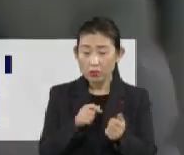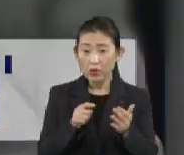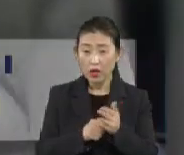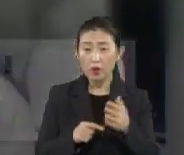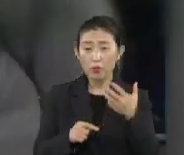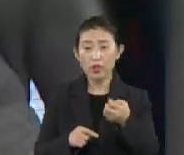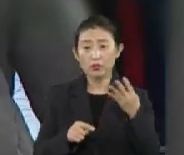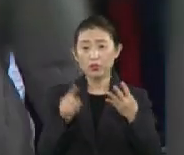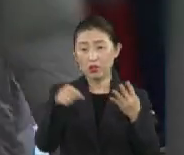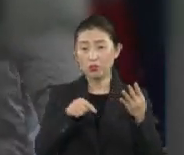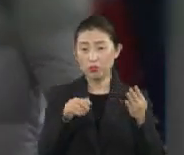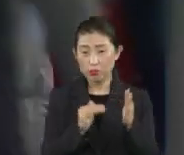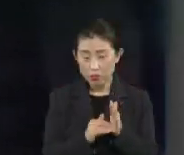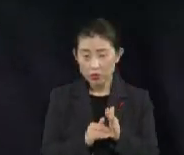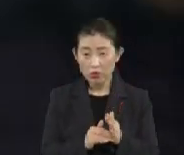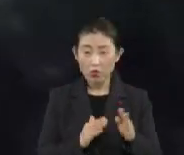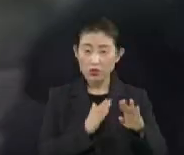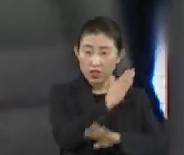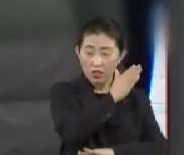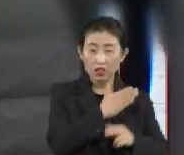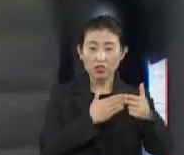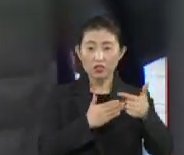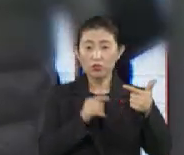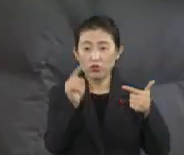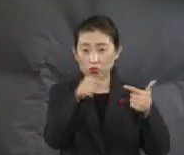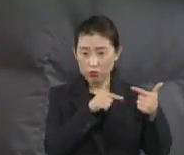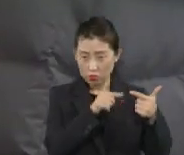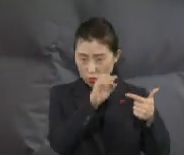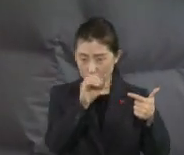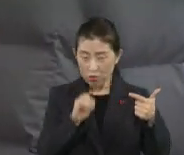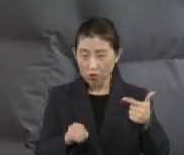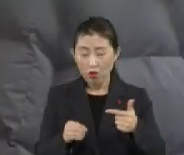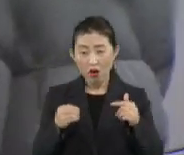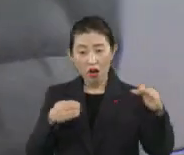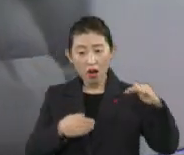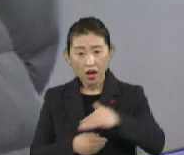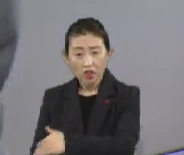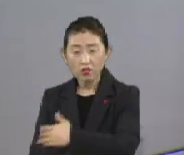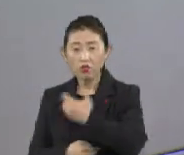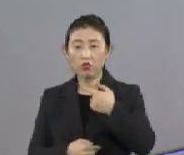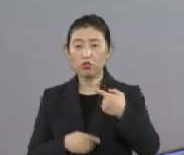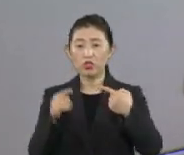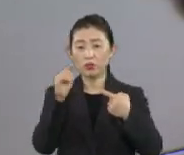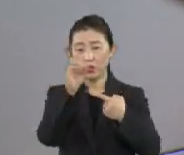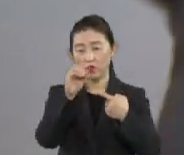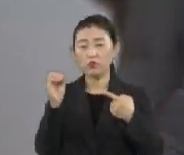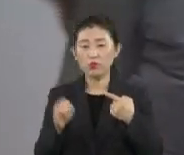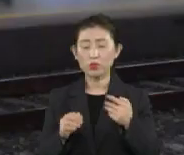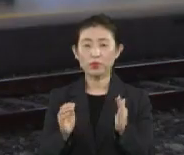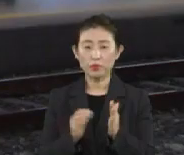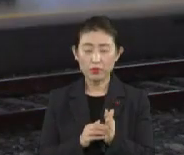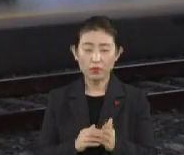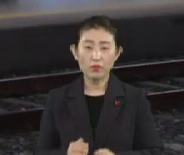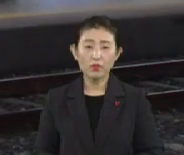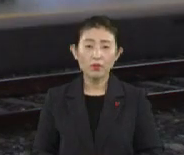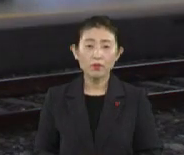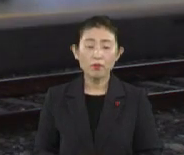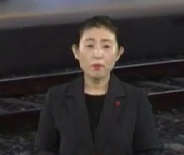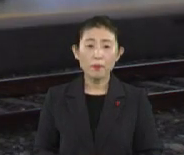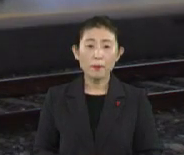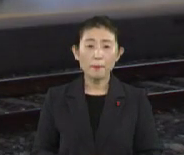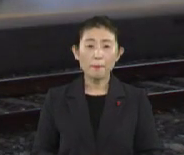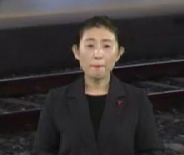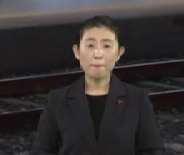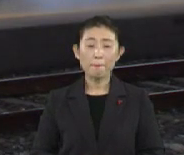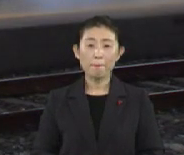예매율은 84%로 상행선이 76.7%, 하행선은 91.3%로 각각